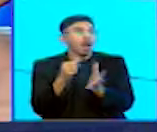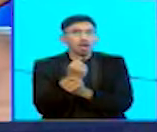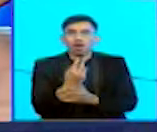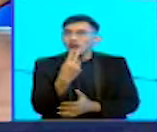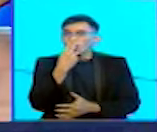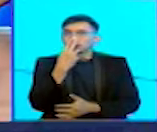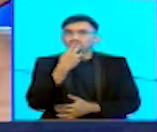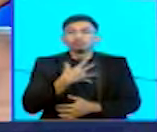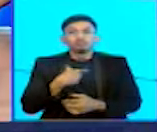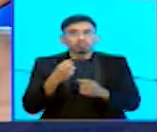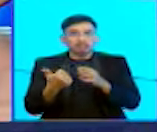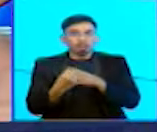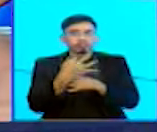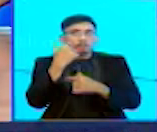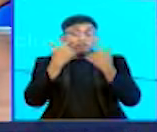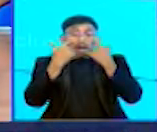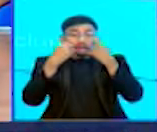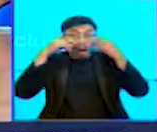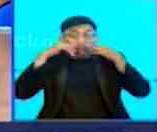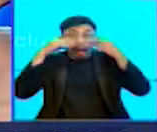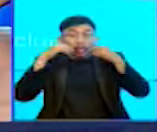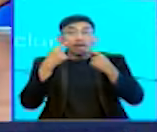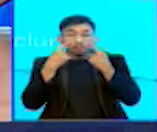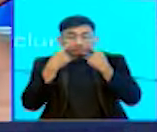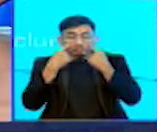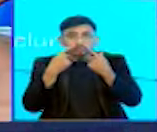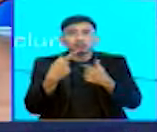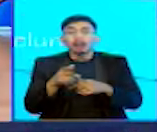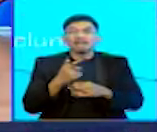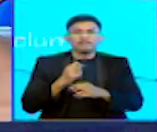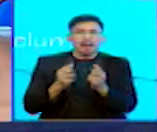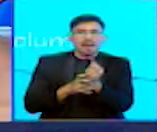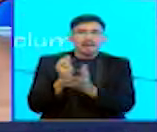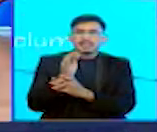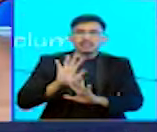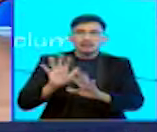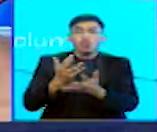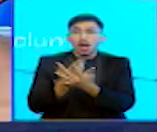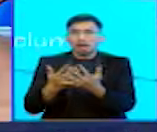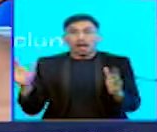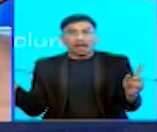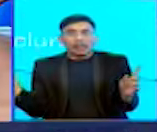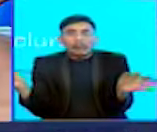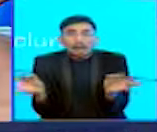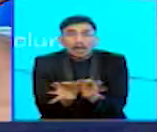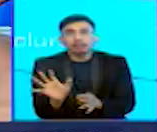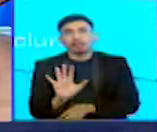dan menimbulkan iritasi mata. Untuk menghindari bahaya, warga sekitar diminta agar tidak mendekati titik semburan lumpur.